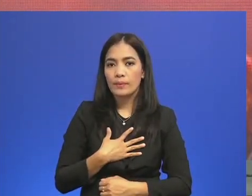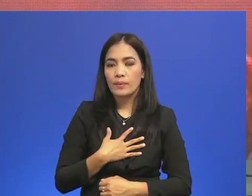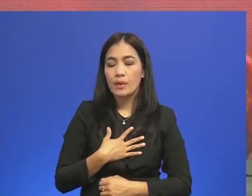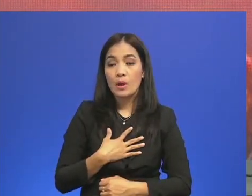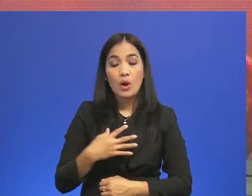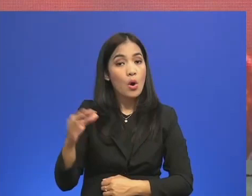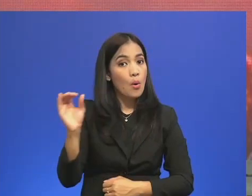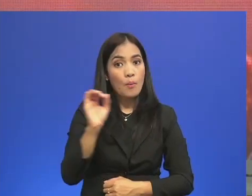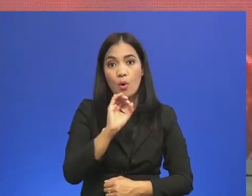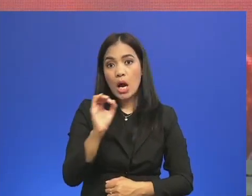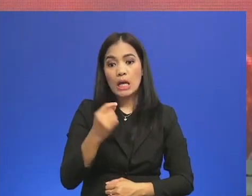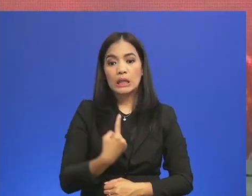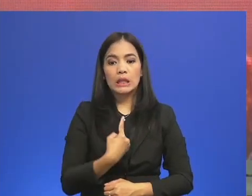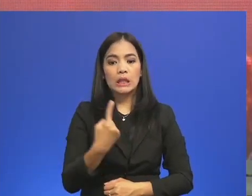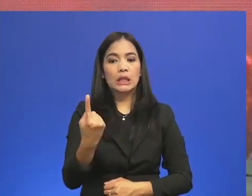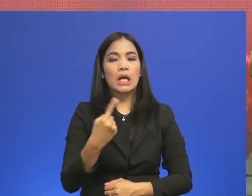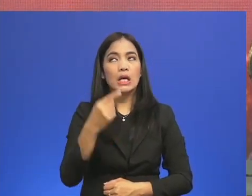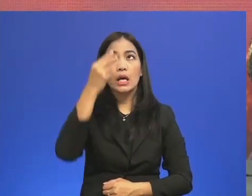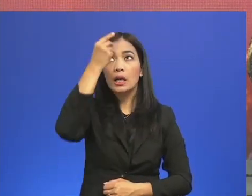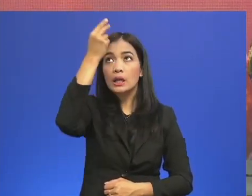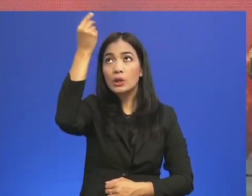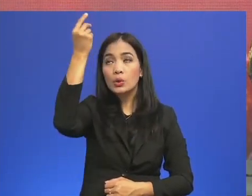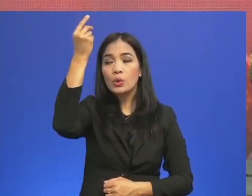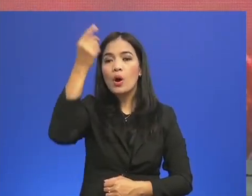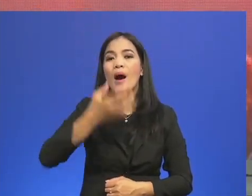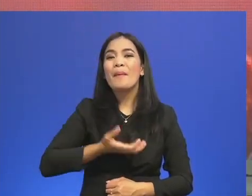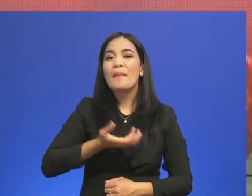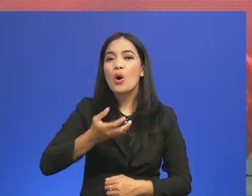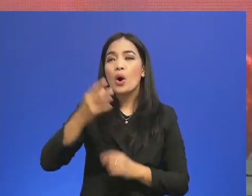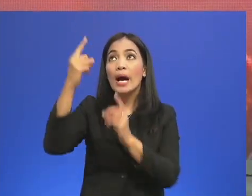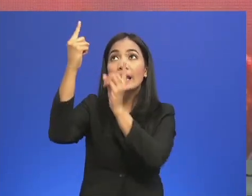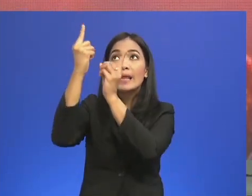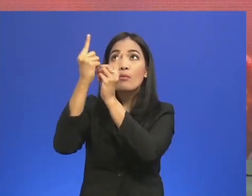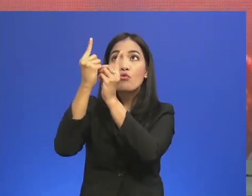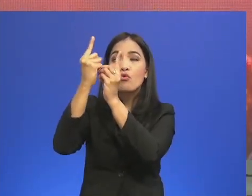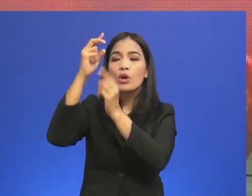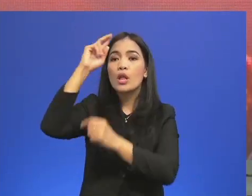Bukan saja kita yang merindukan bertemu dengan Tuhan Yesus,